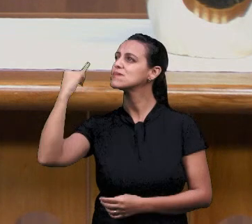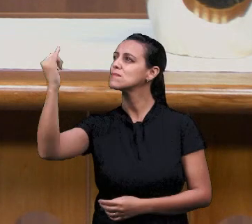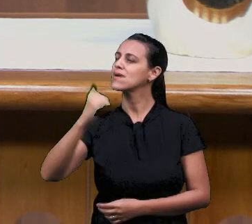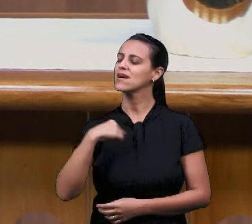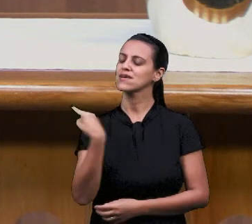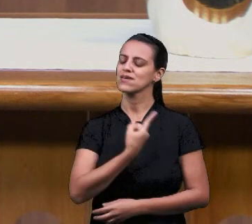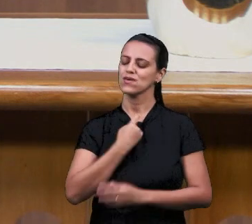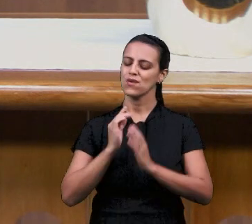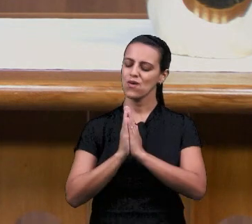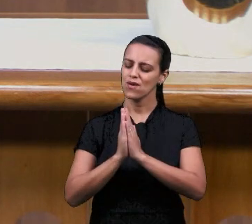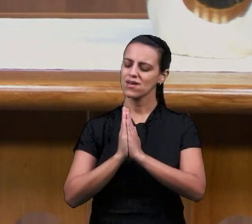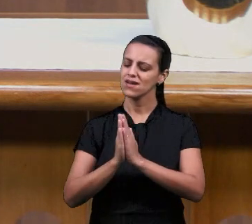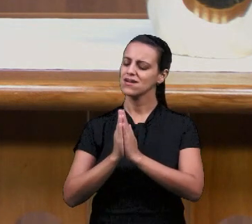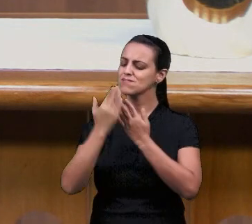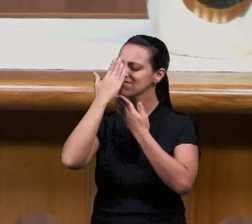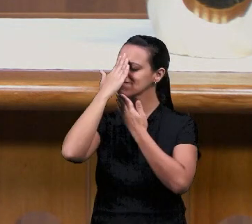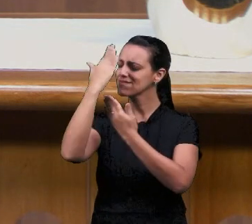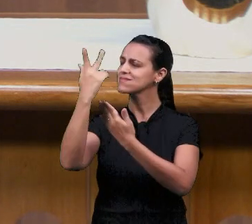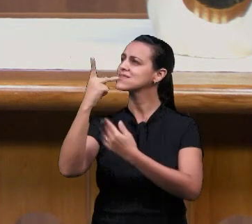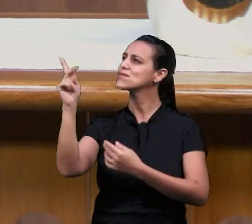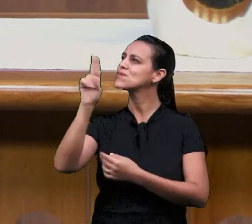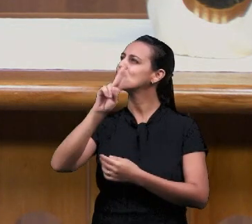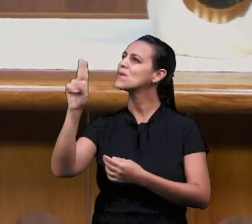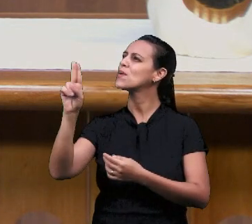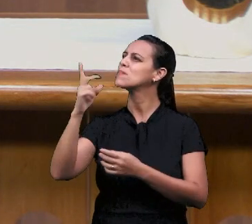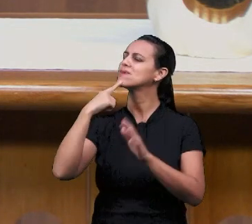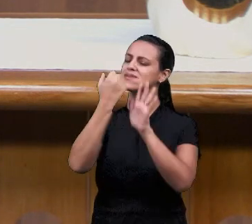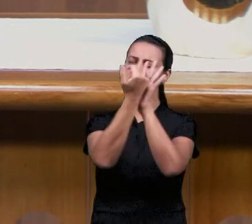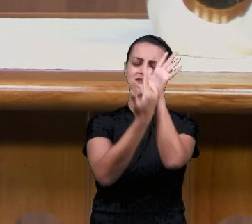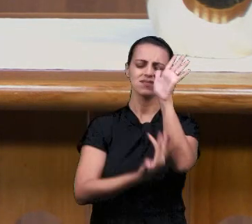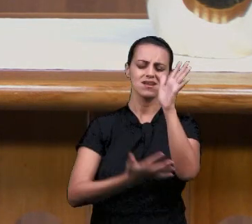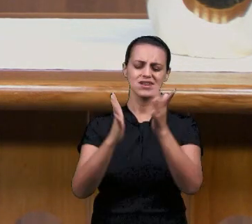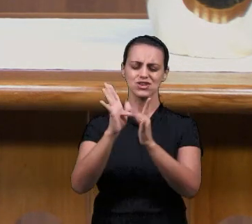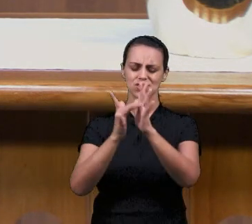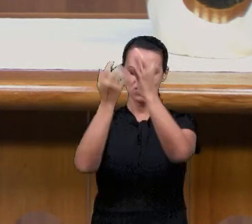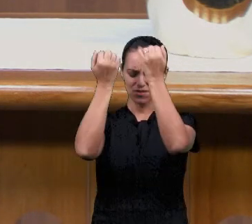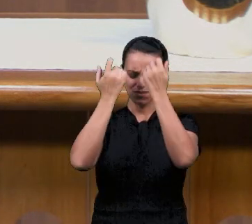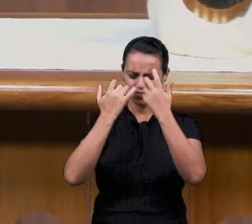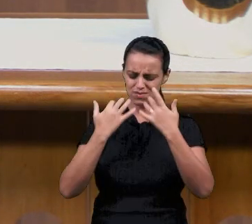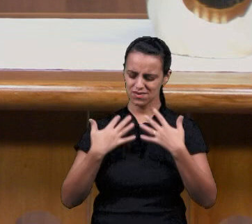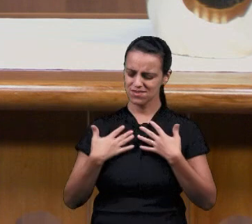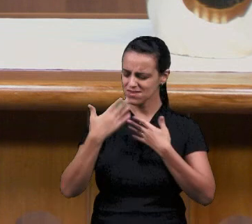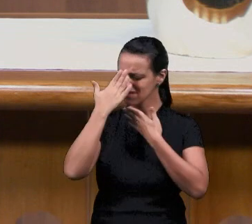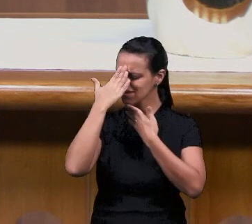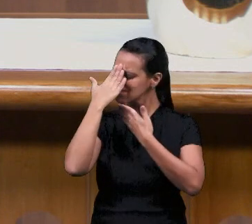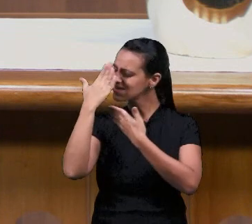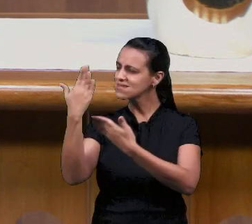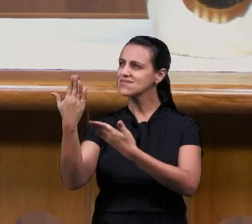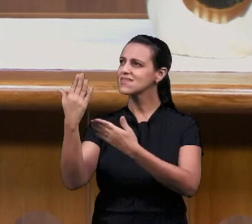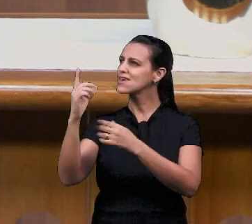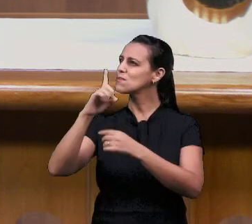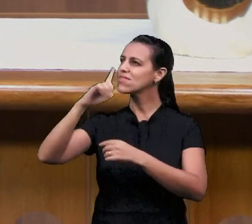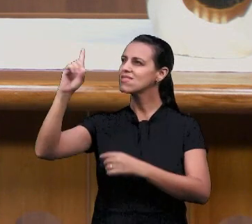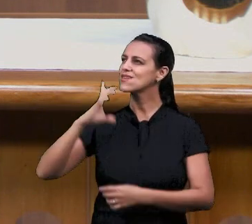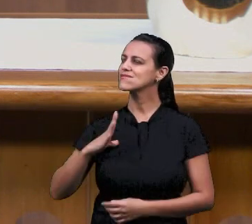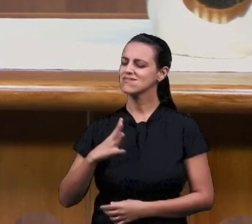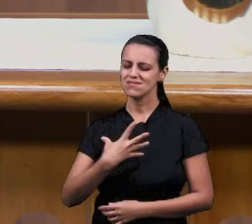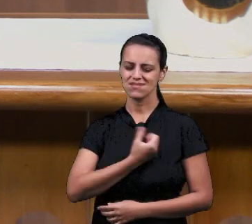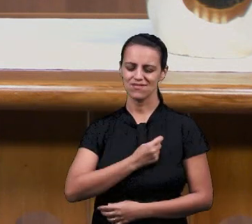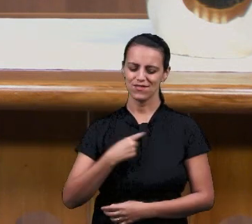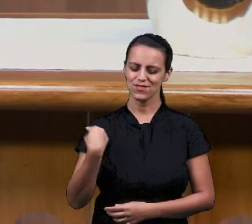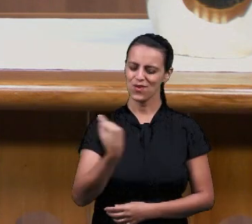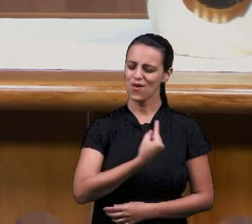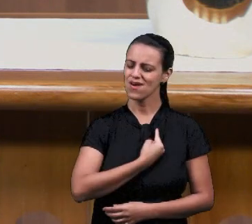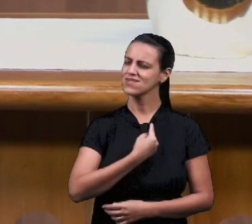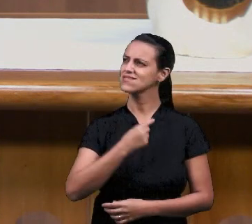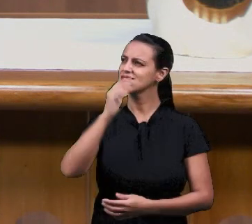et nous bénissons ton nom sous la couverture du sang du Seigneur Jésus. Nous bénissons au Dieu de notre salut qui a